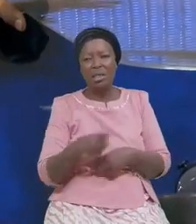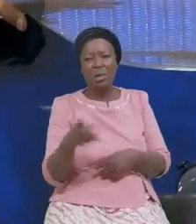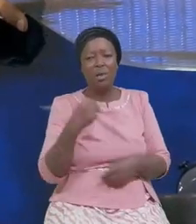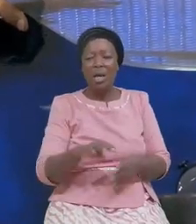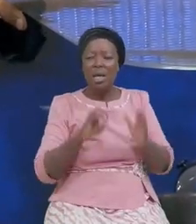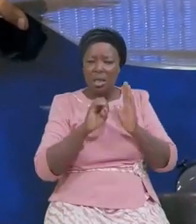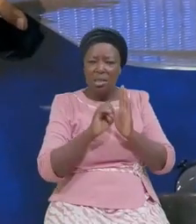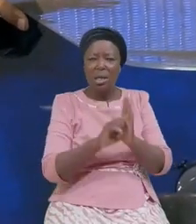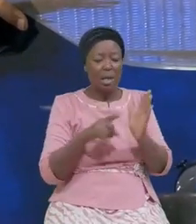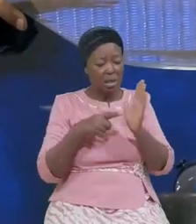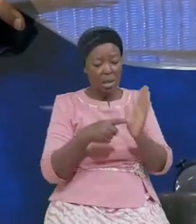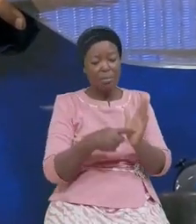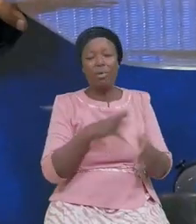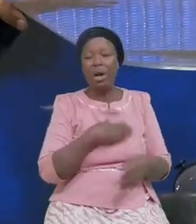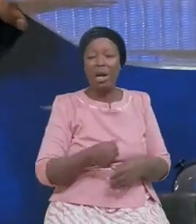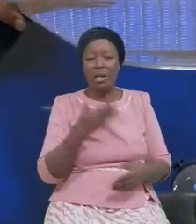des exemples, des modèles